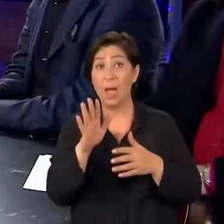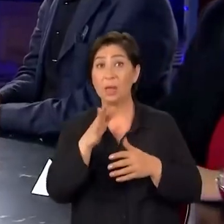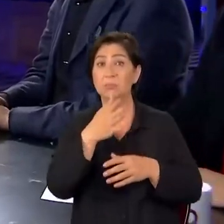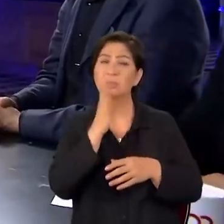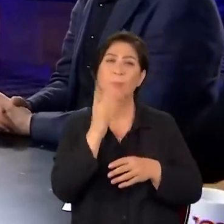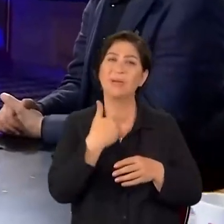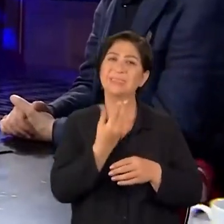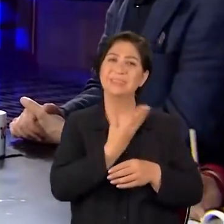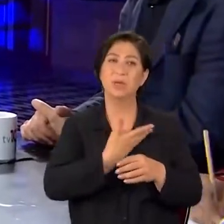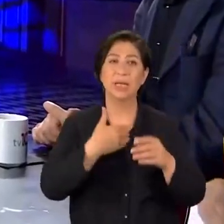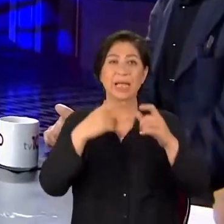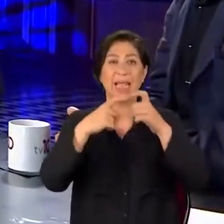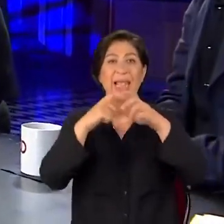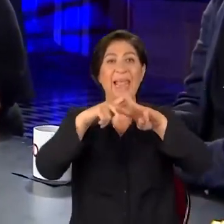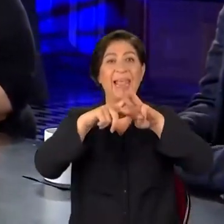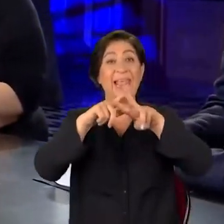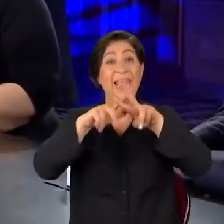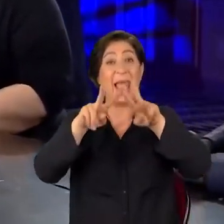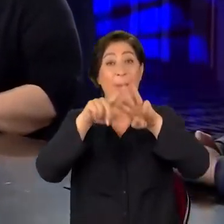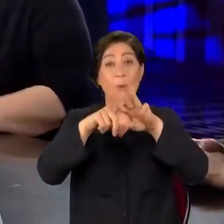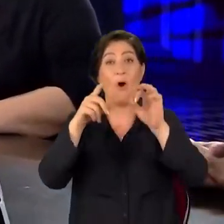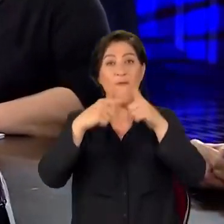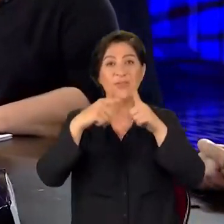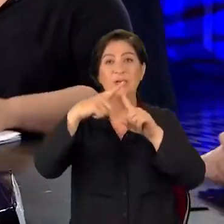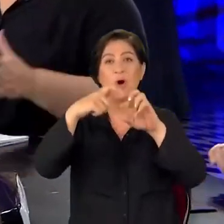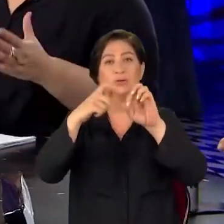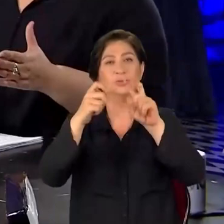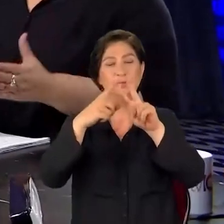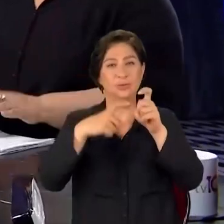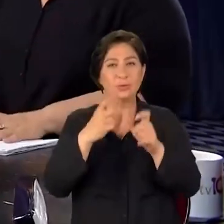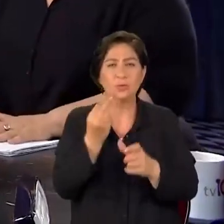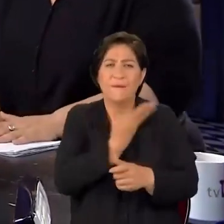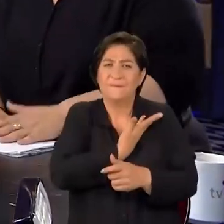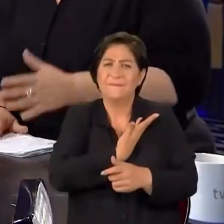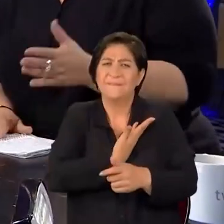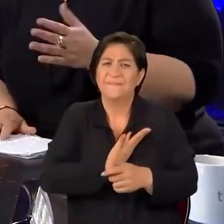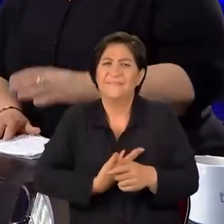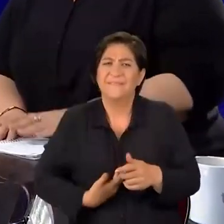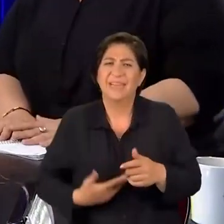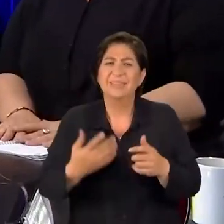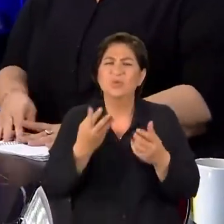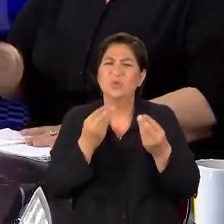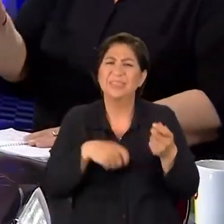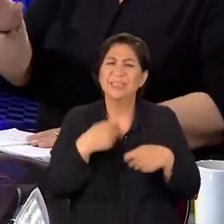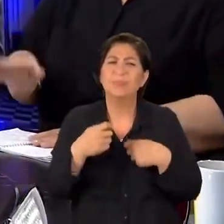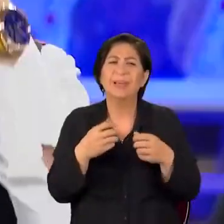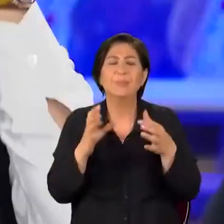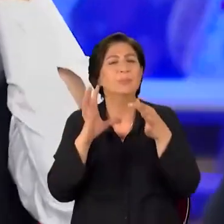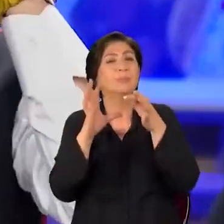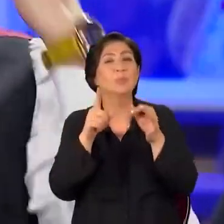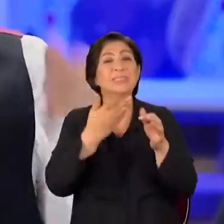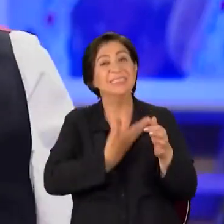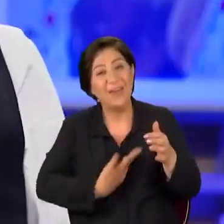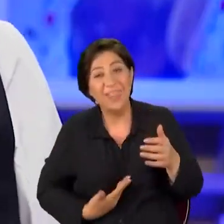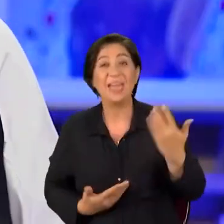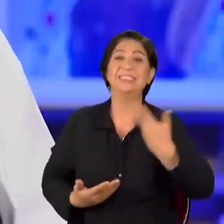ama... Bilmiyorum sen seviyor musun? Ben bir Game of Thrones fanıyım. Çok ben seviyorum. Değilim. Evet, bu değilim. Çok abesle iştigal ediyorsunuz. Evet, biliyorum. Bu Game of